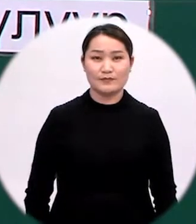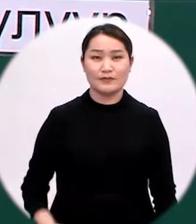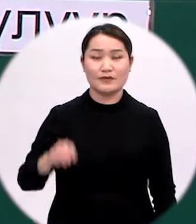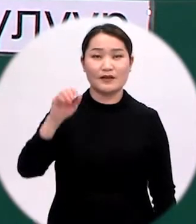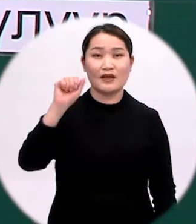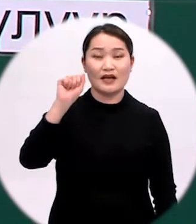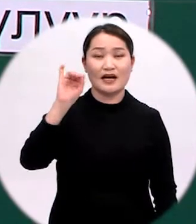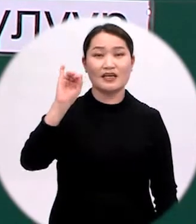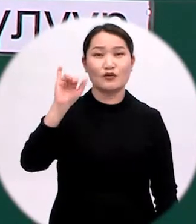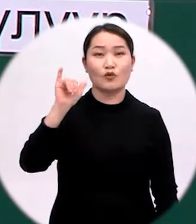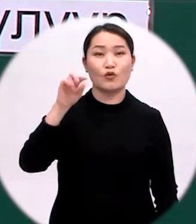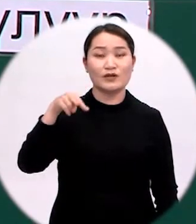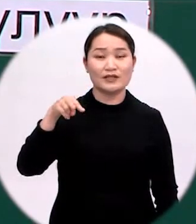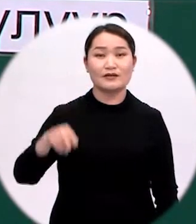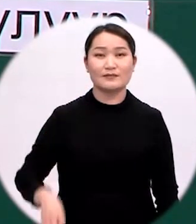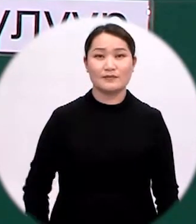Ayol.